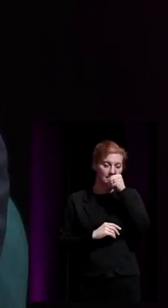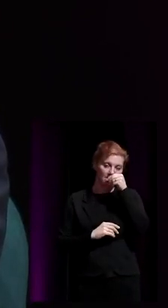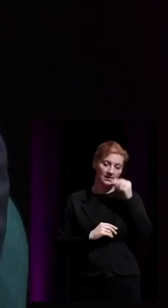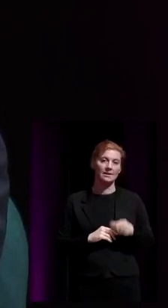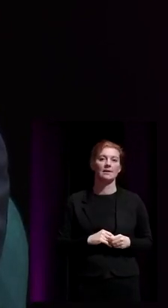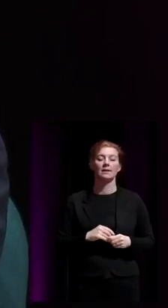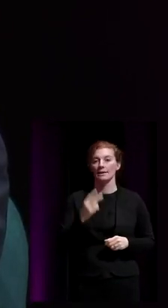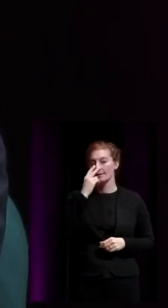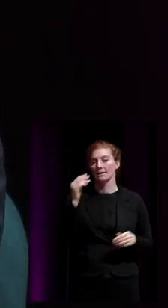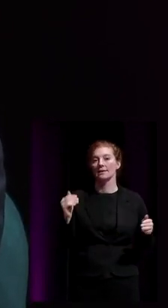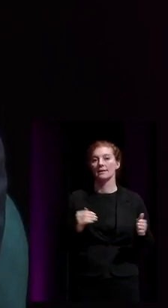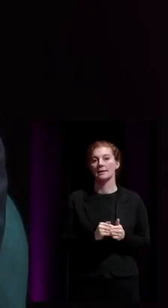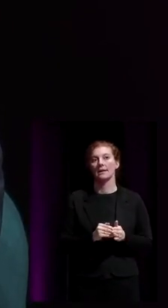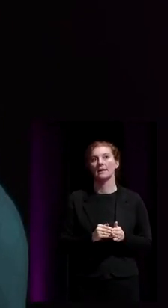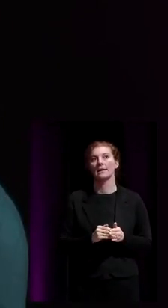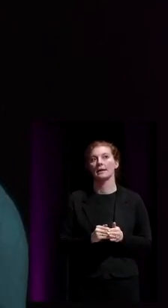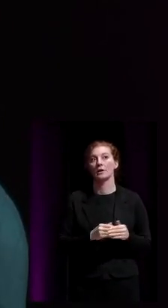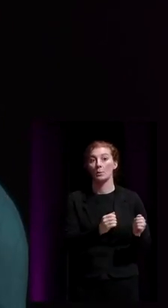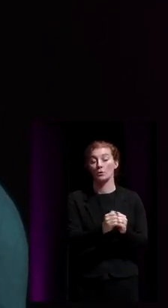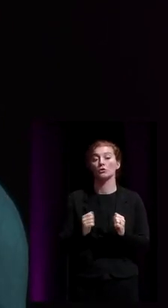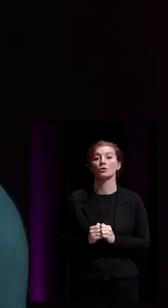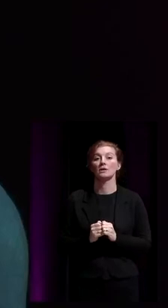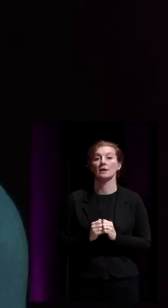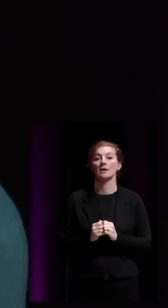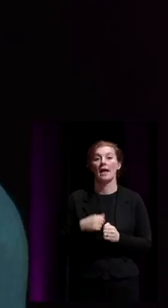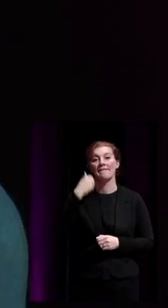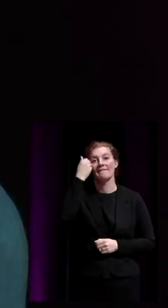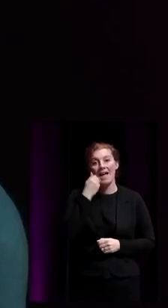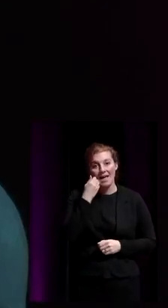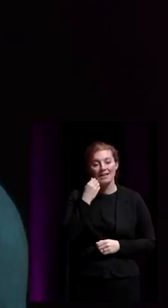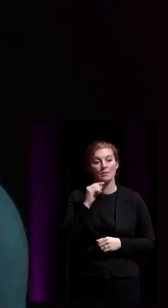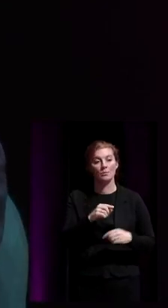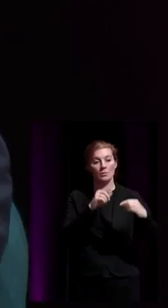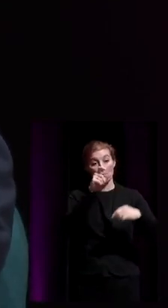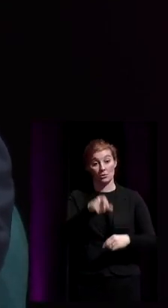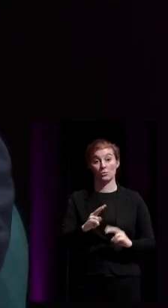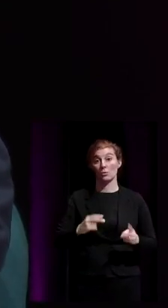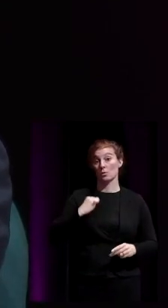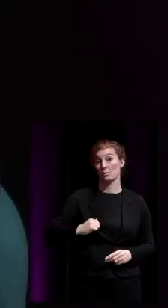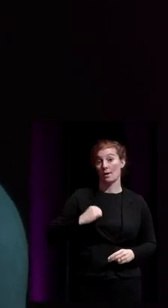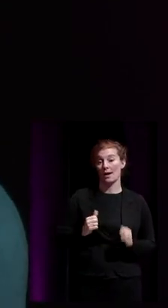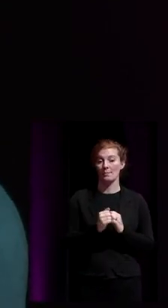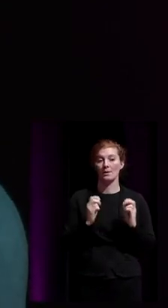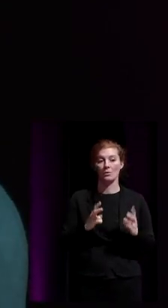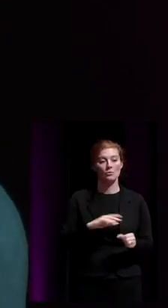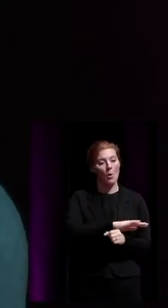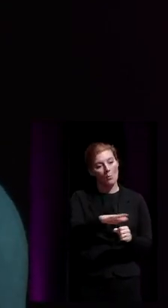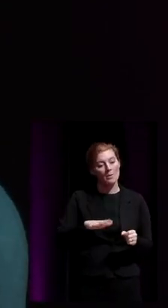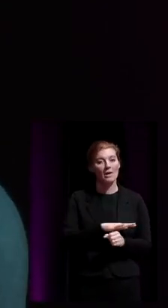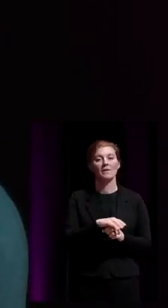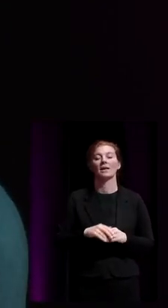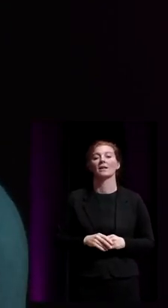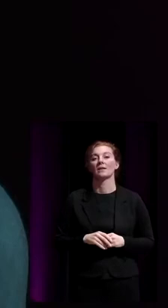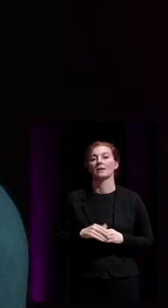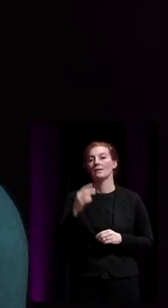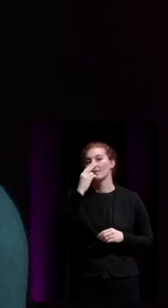till att produkten är vänlig mot både den som konsumerar och dess omgivning. Vi tar hand om det